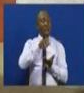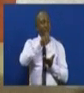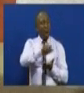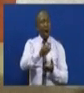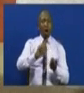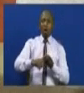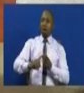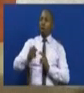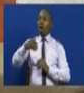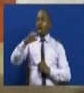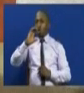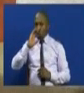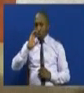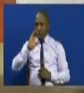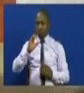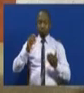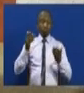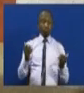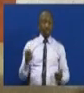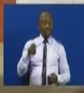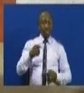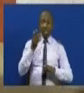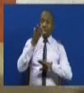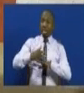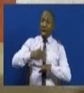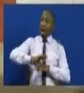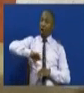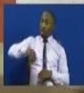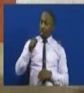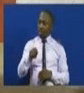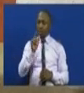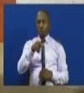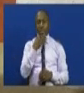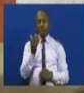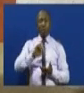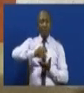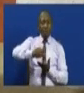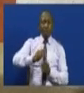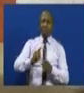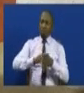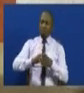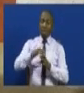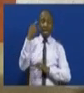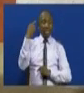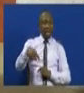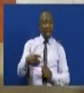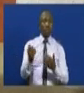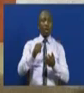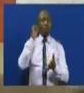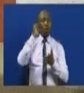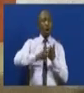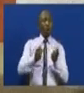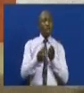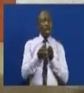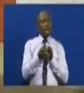ya kunywa. Na pengine hizi tangawizi na malimao, wengine wanasema malimao yakitumika kupita kiasi yanaweza hata kukausha damu ya